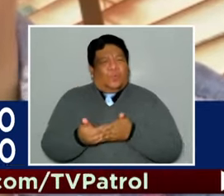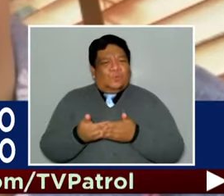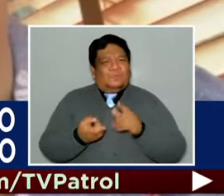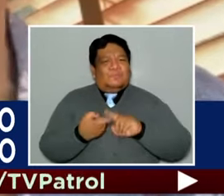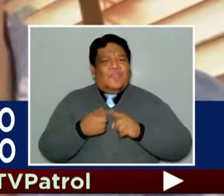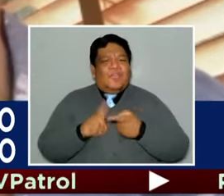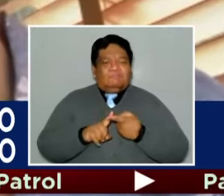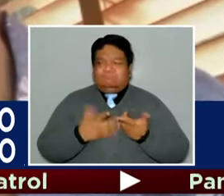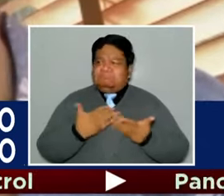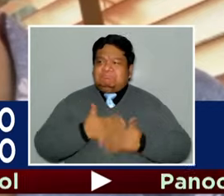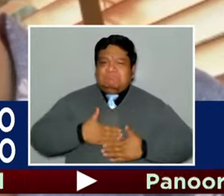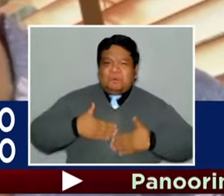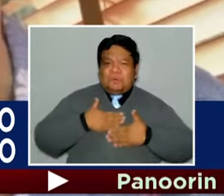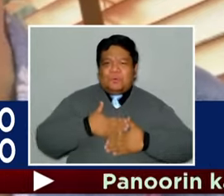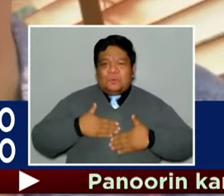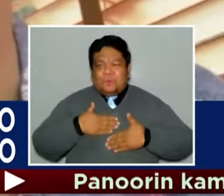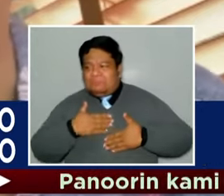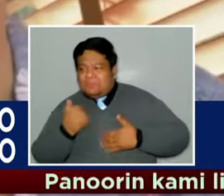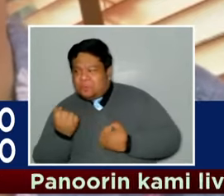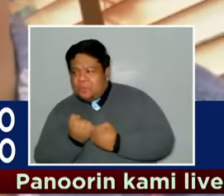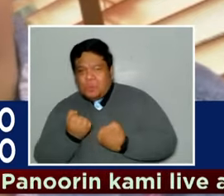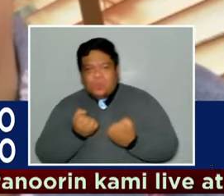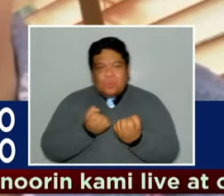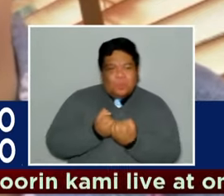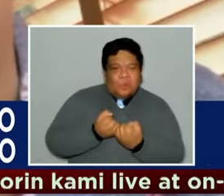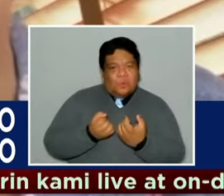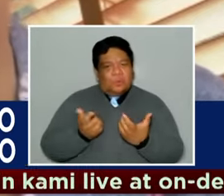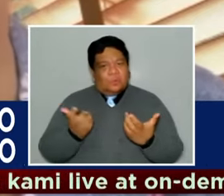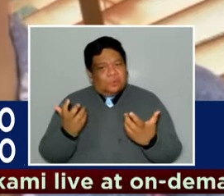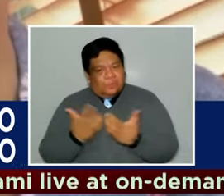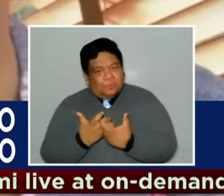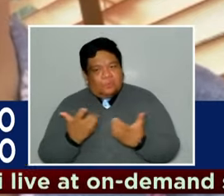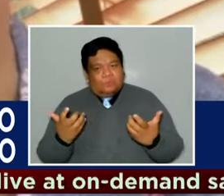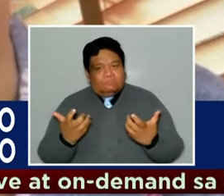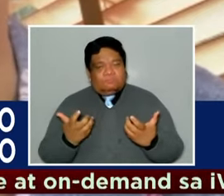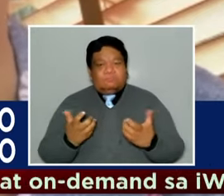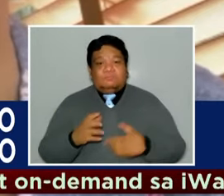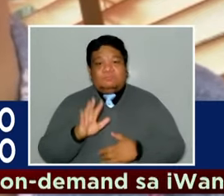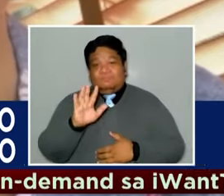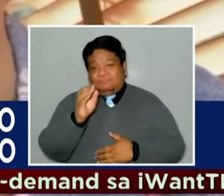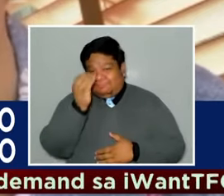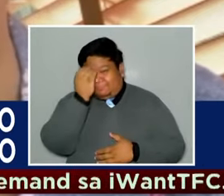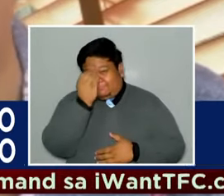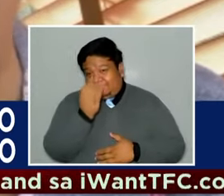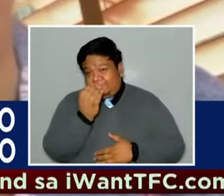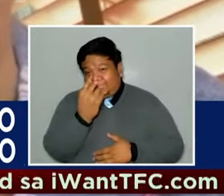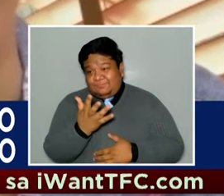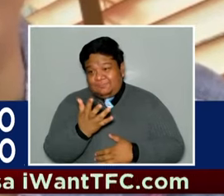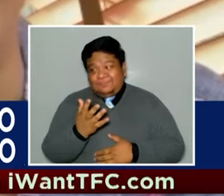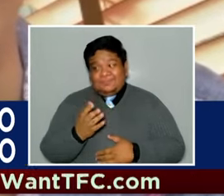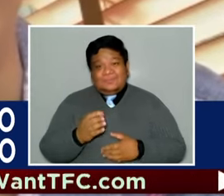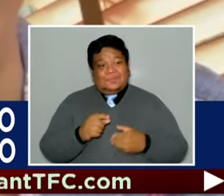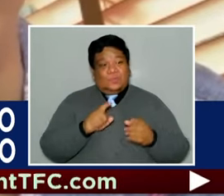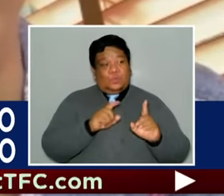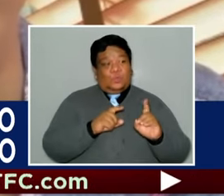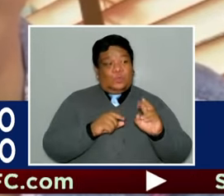we're looking out for each other. And just for the record, yung inaabot ni Donnie ay